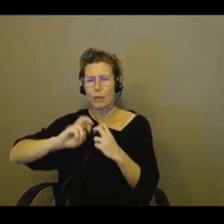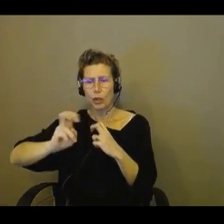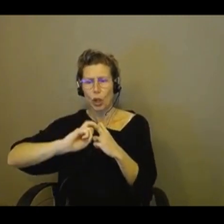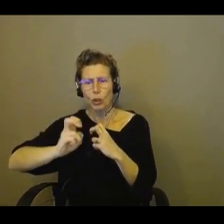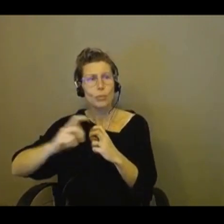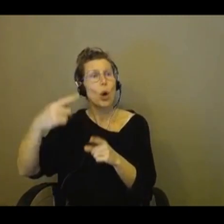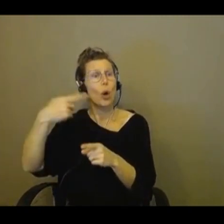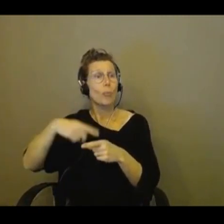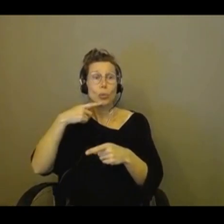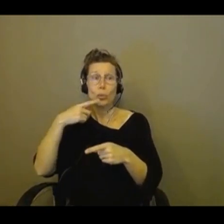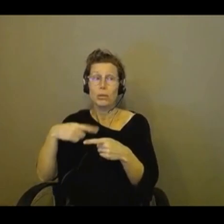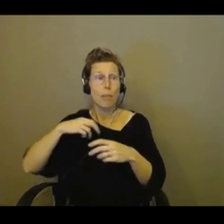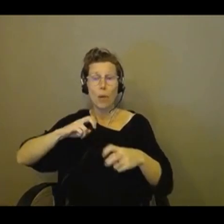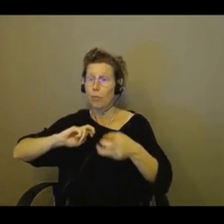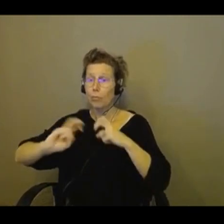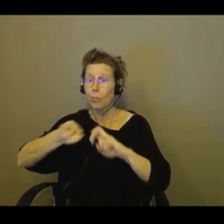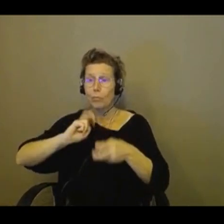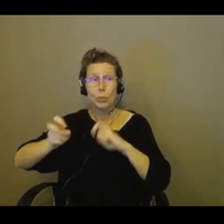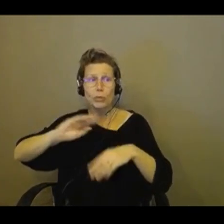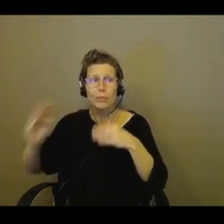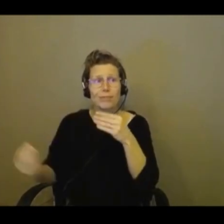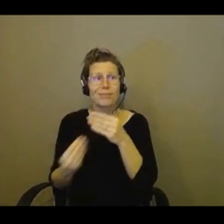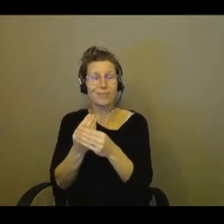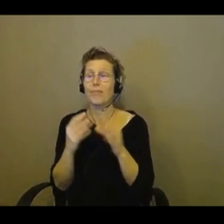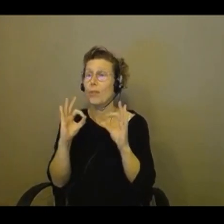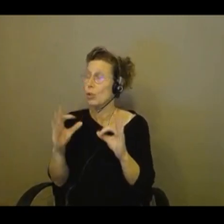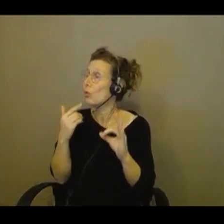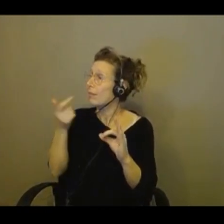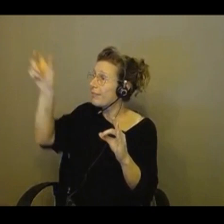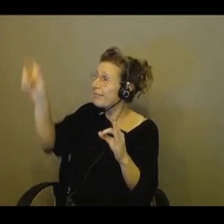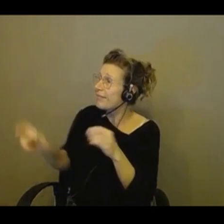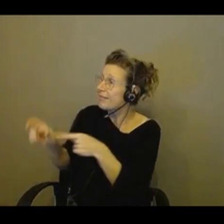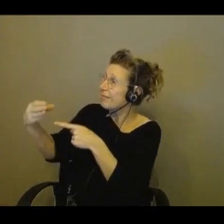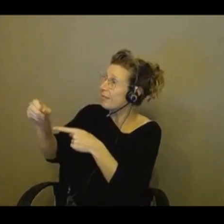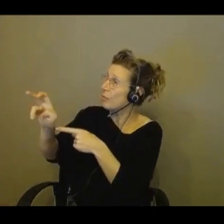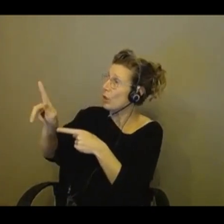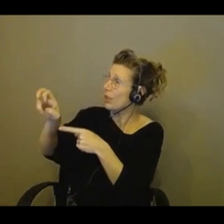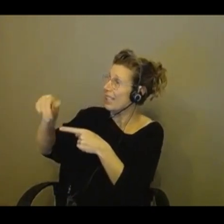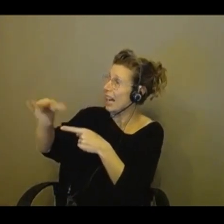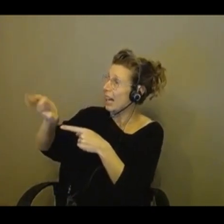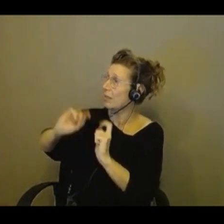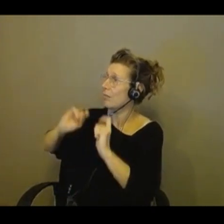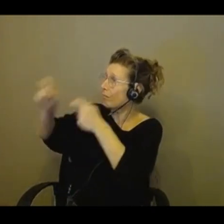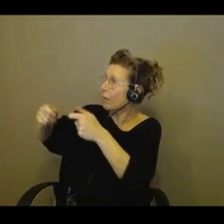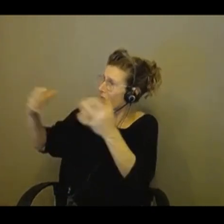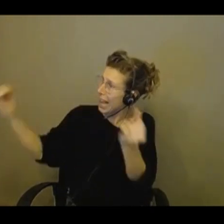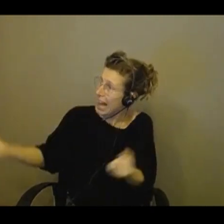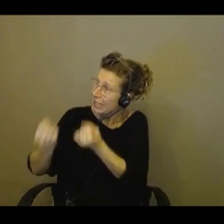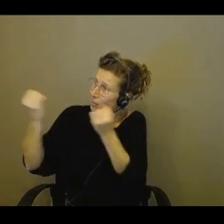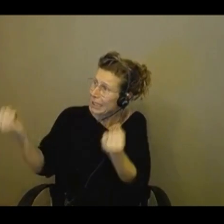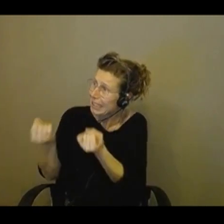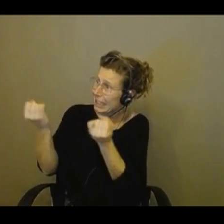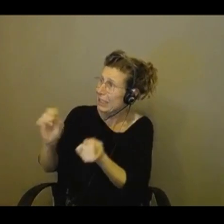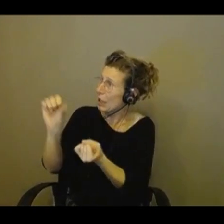ronde. Morgane Legrand, vous allez nous animer cette première table ronde. Alors quel est finalement le programme de cette première table ronde ? Eh